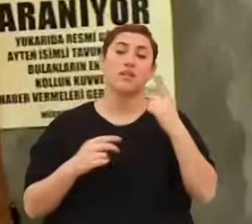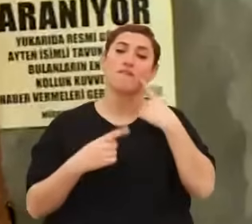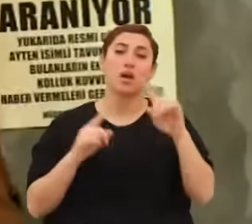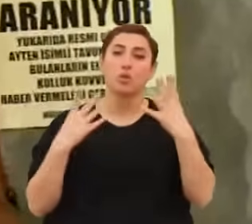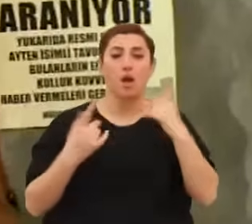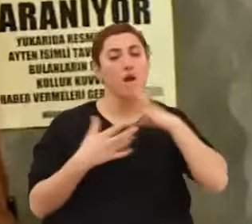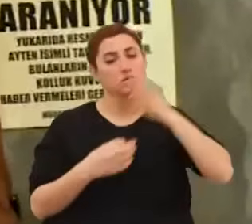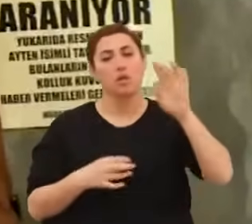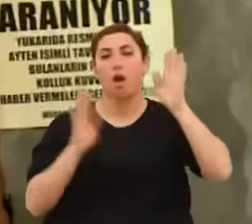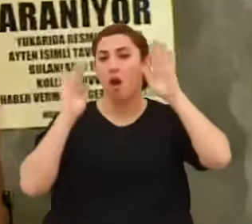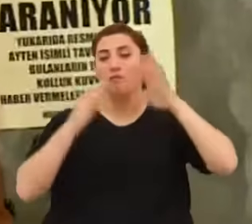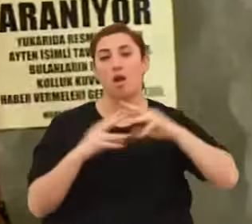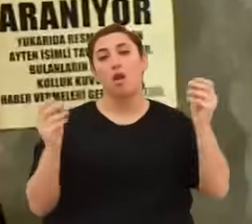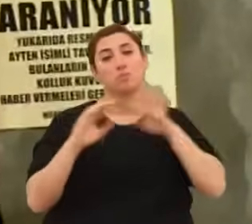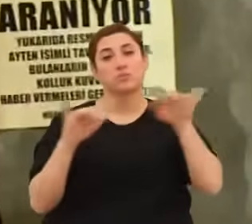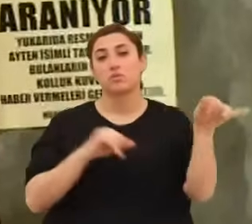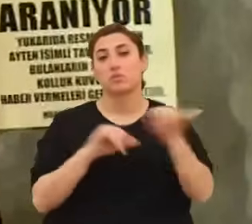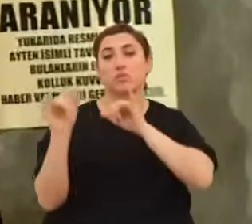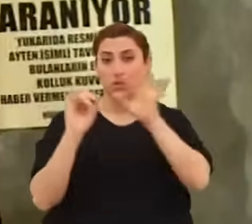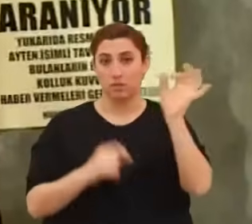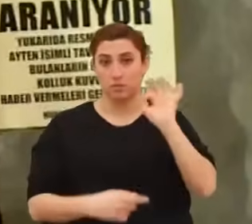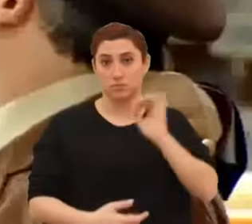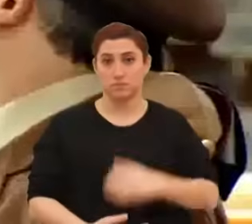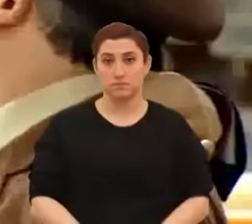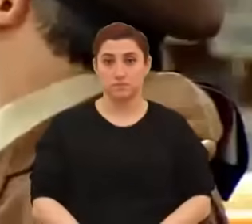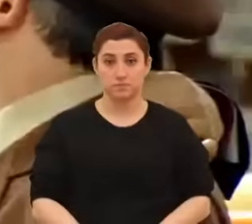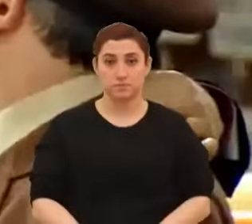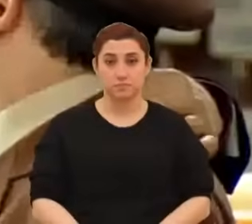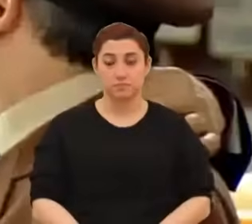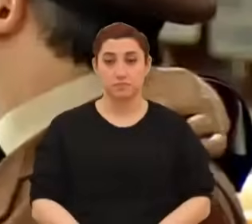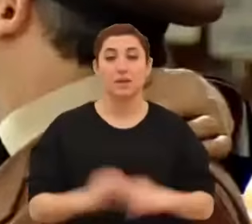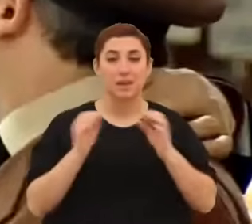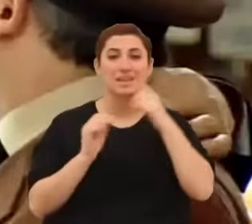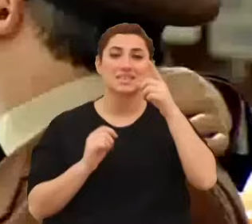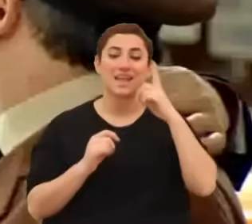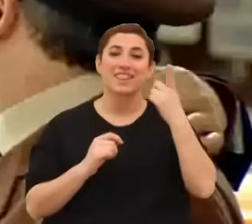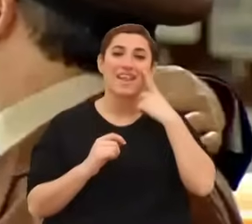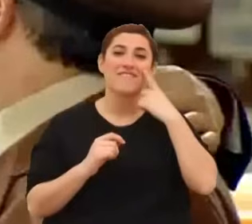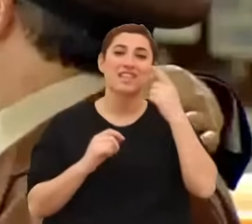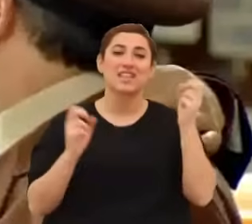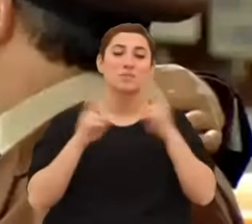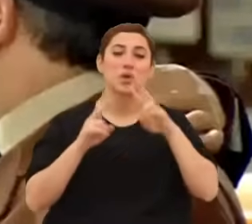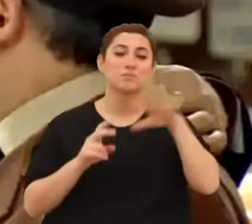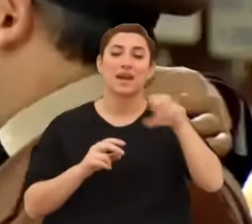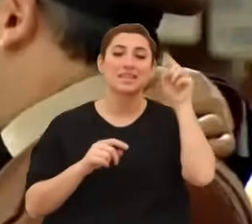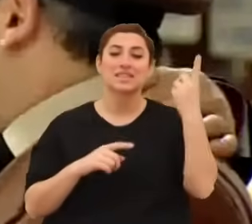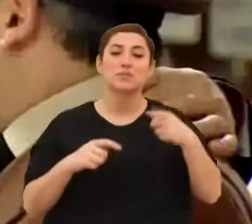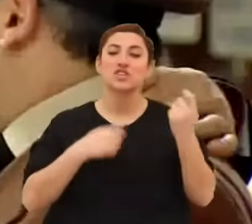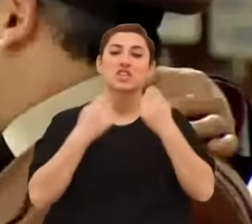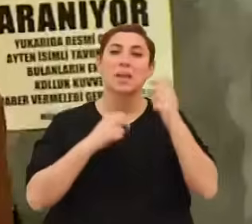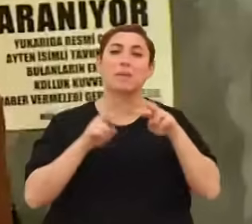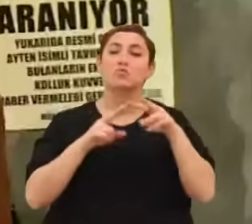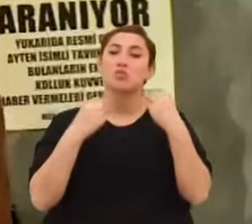eder ki? Ha insan ha hayvan. Kayıp kayıptır yani. Öyle değil mi? Bekir sen devletin karakoluna böyle işlerle niye meşgul ediyorsun